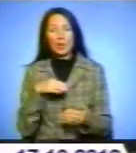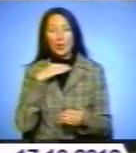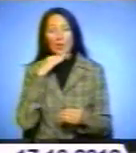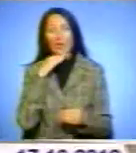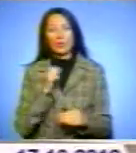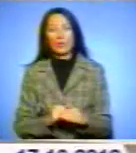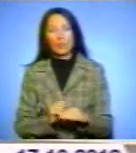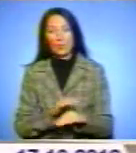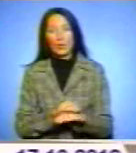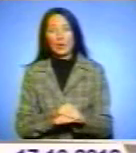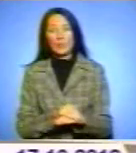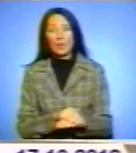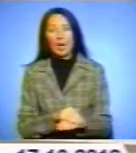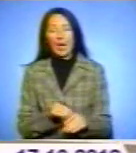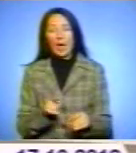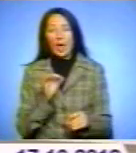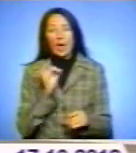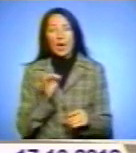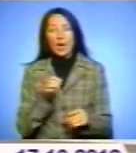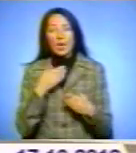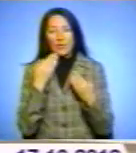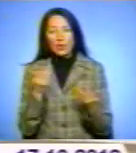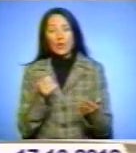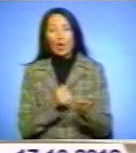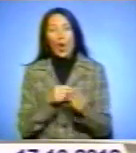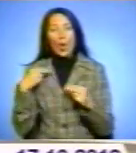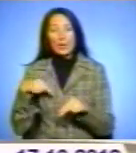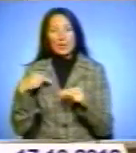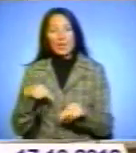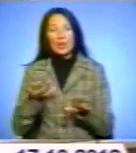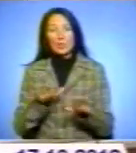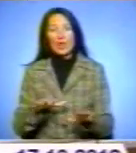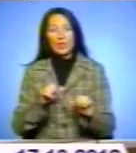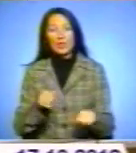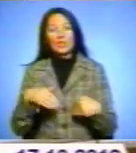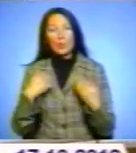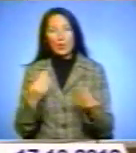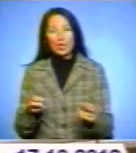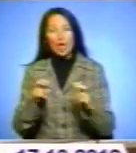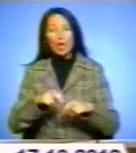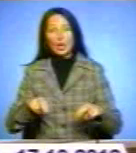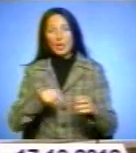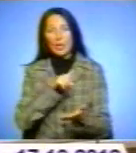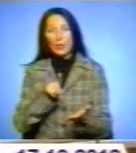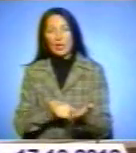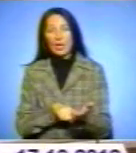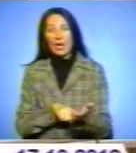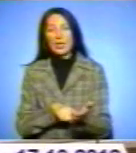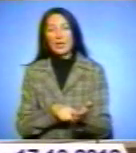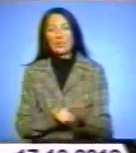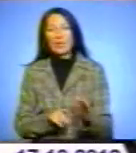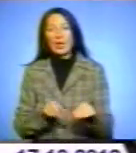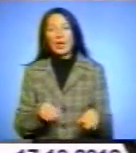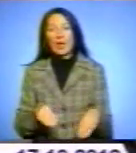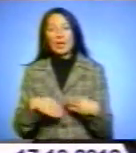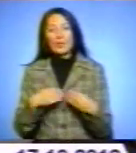підстав. Відтак Віталій Захарченко звернувся до представників місцевої влади з пропозицією розглянути питання запровадження в області